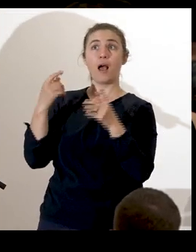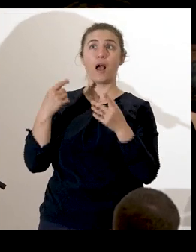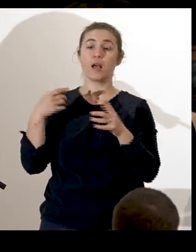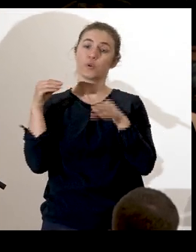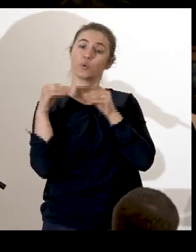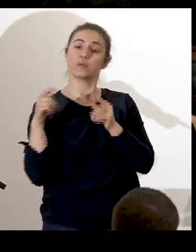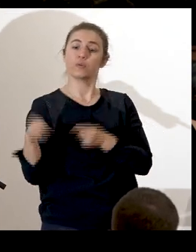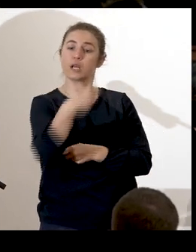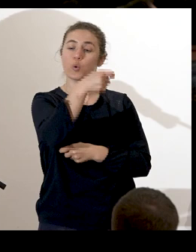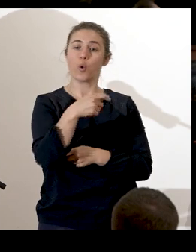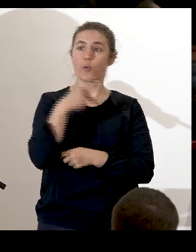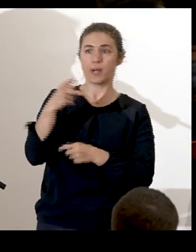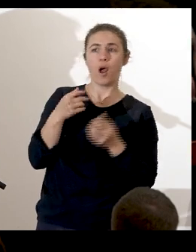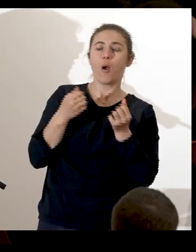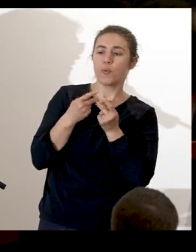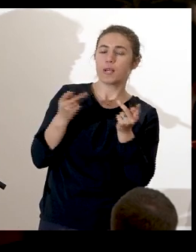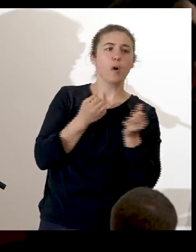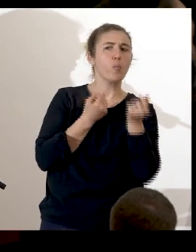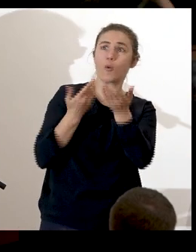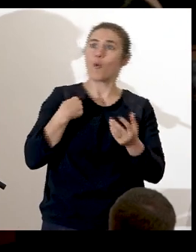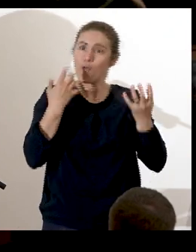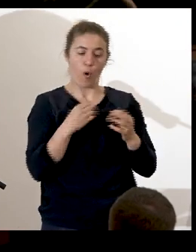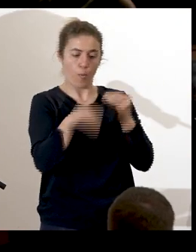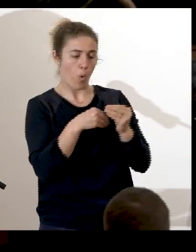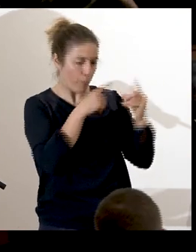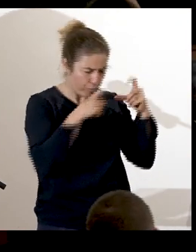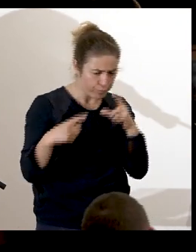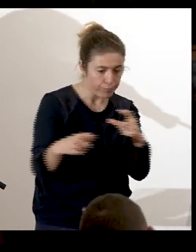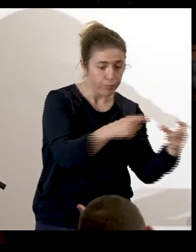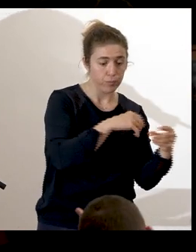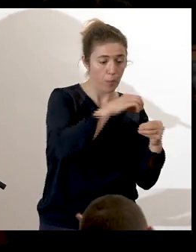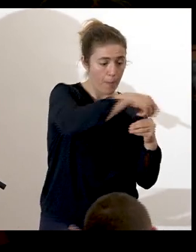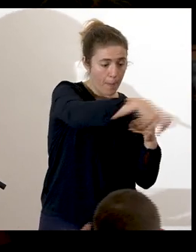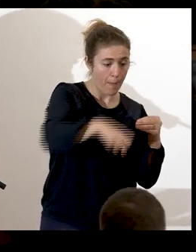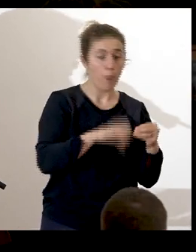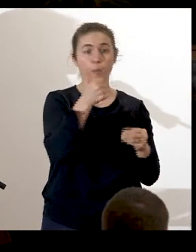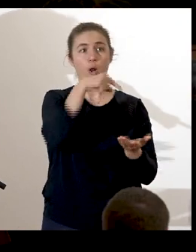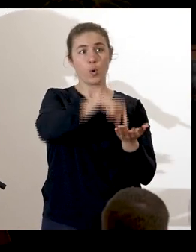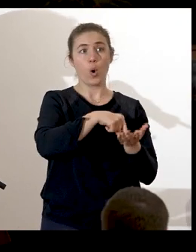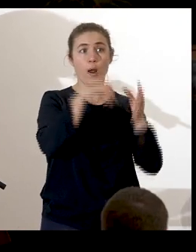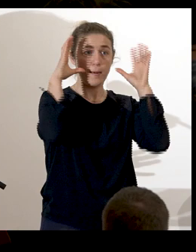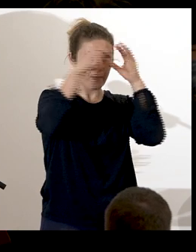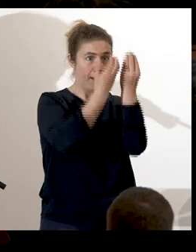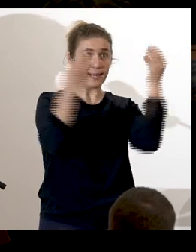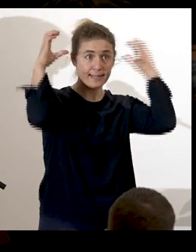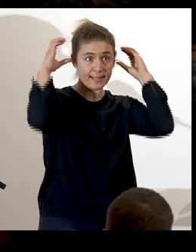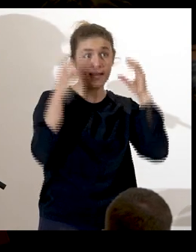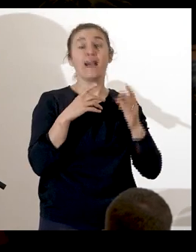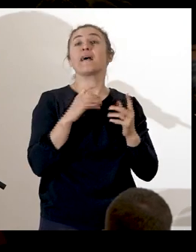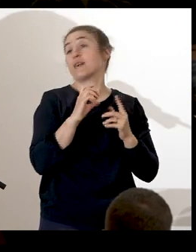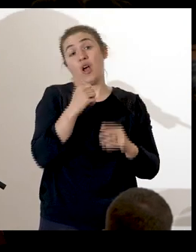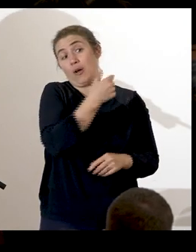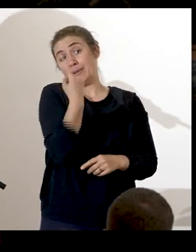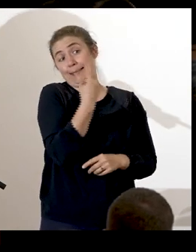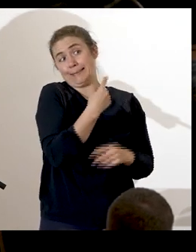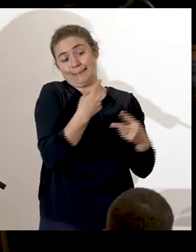le projet d'un tour du monde photographique dont la première étape serait le Mexique. Ce sera d'ailleurs la seule.